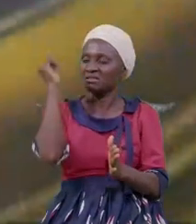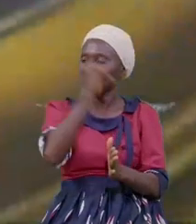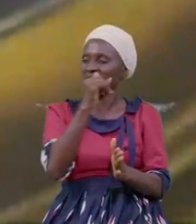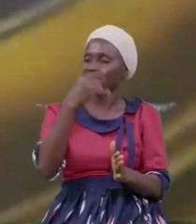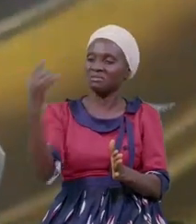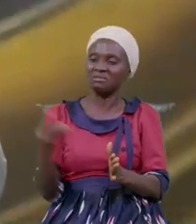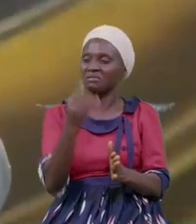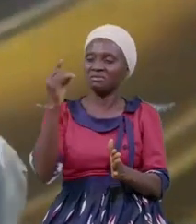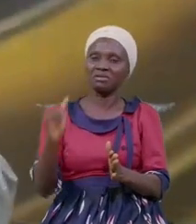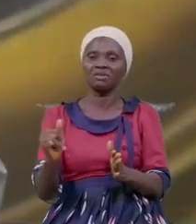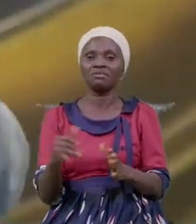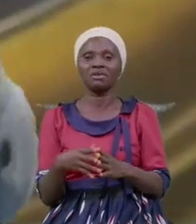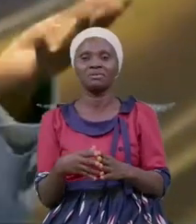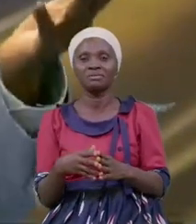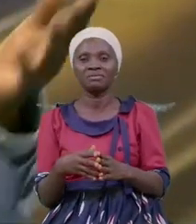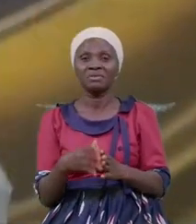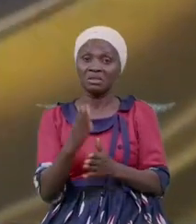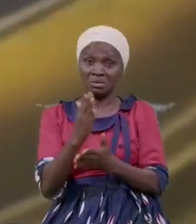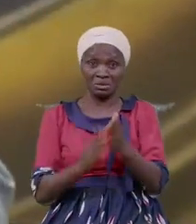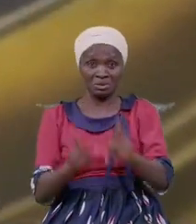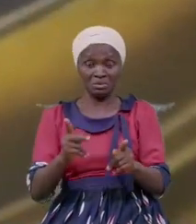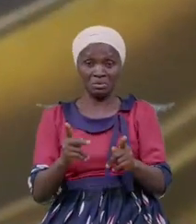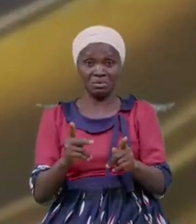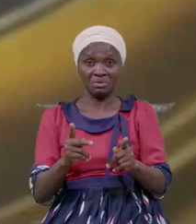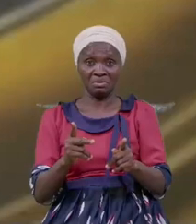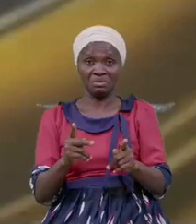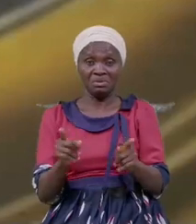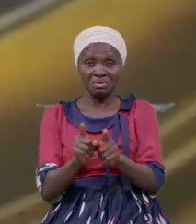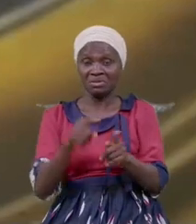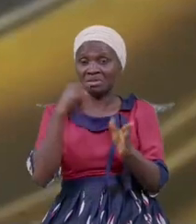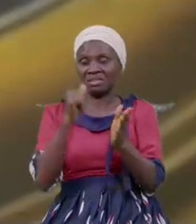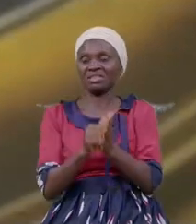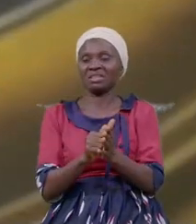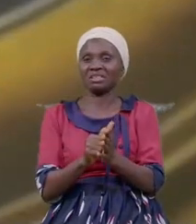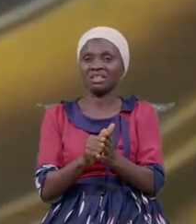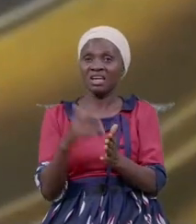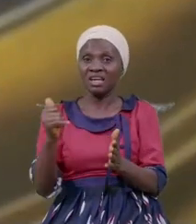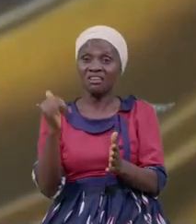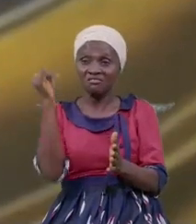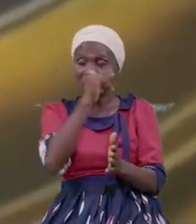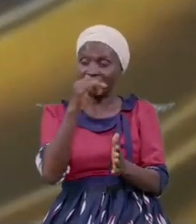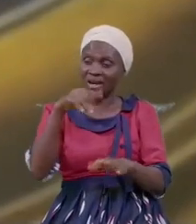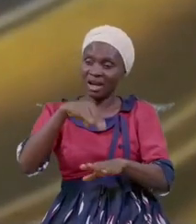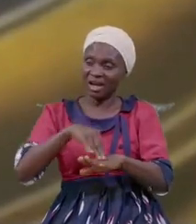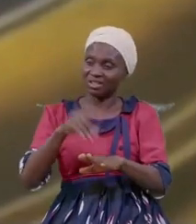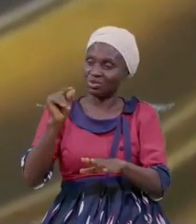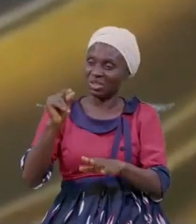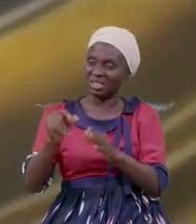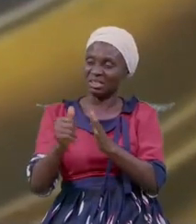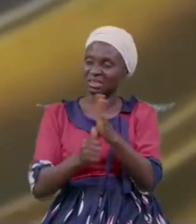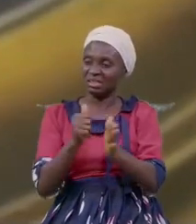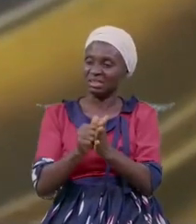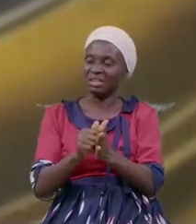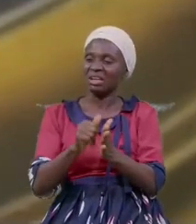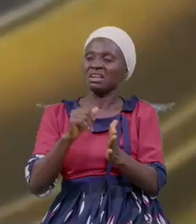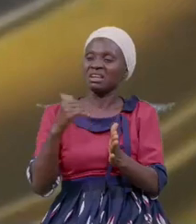vie d'autres même ah d'autres disent maintenant un insensé à 20 ans c'est un insensé à vie mais cette femme 63